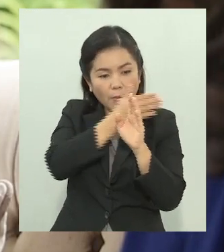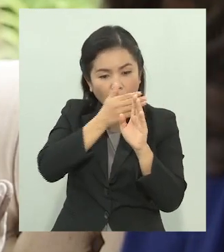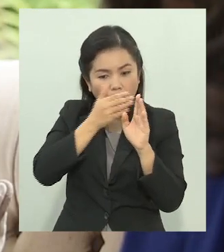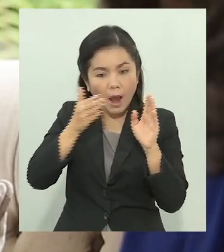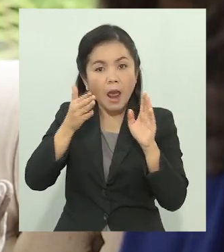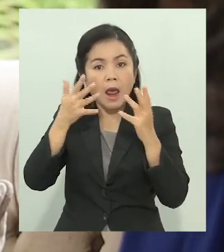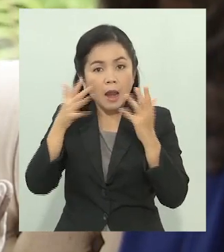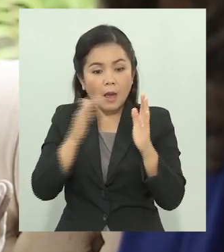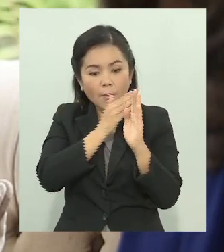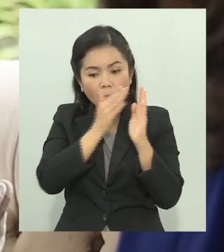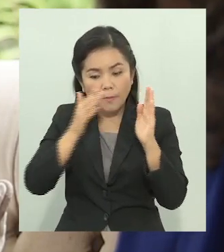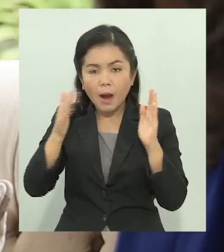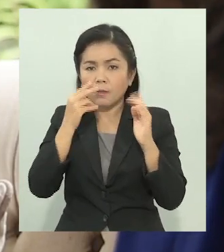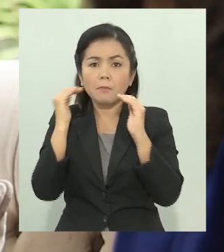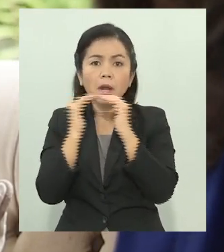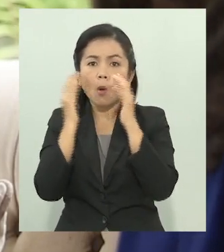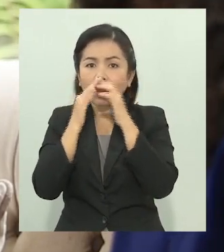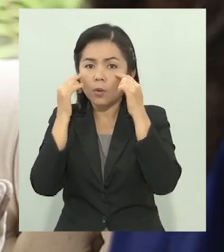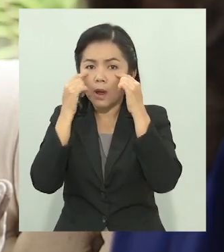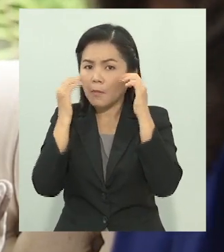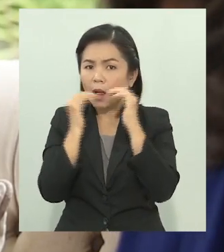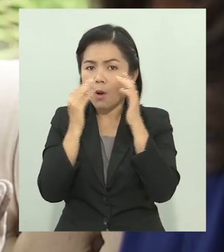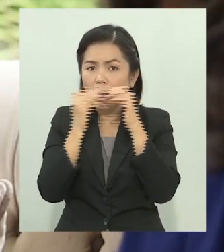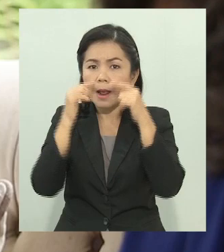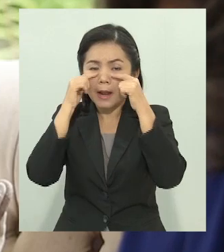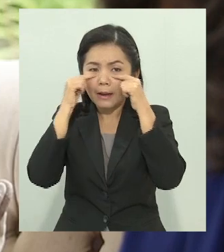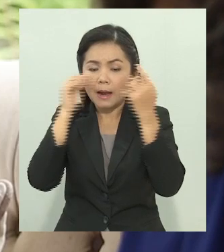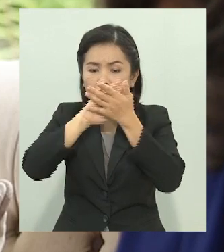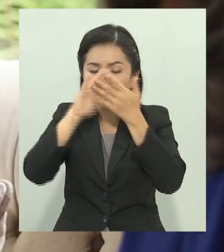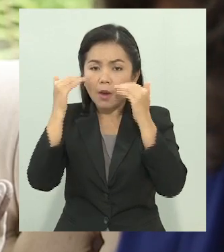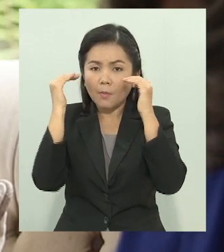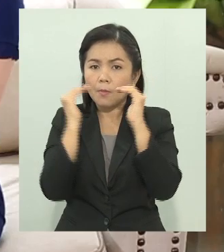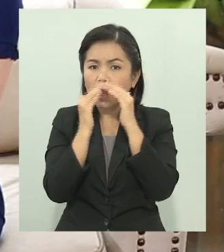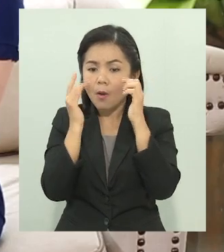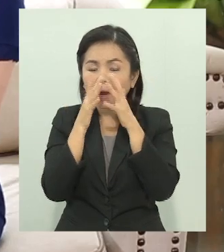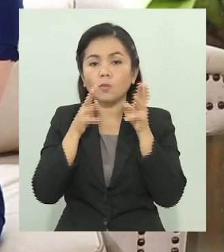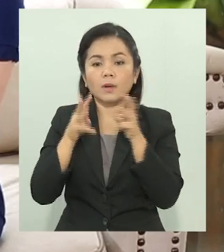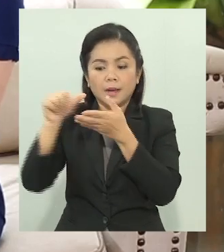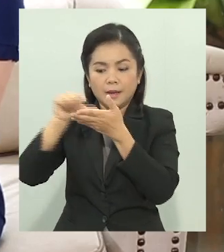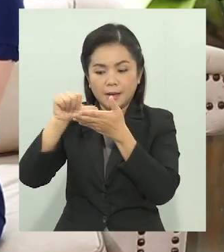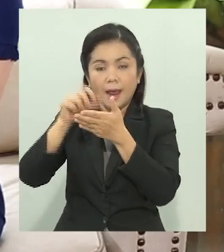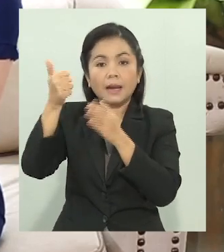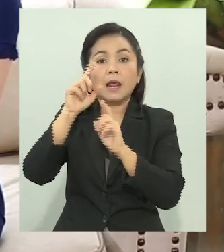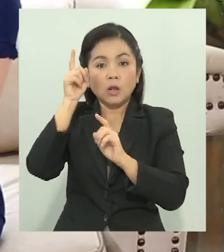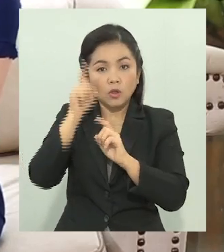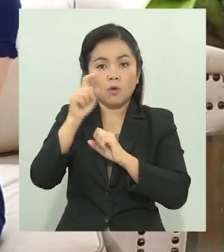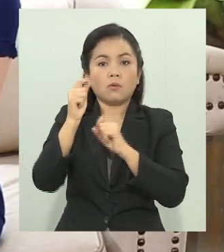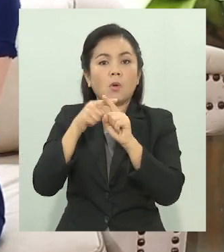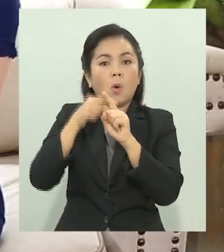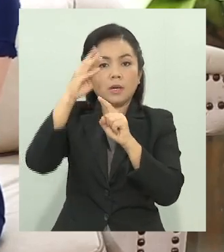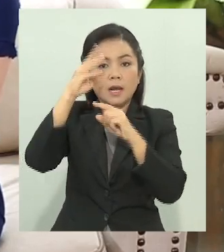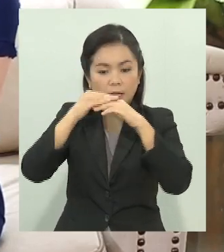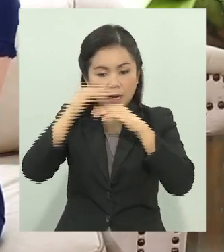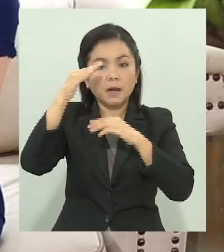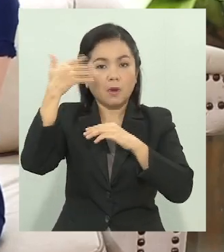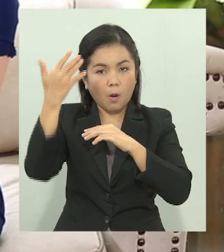หรือว่าก่อน6เดือนเราเห็นเลยว่าไม่เท่ากันมากๆ มากๆก็ สามารถที่จะแก้ได้แต่ว่าถ้าจะแก้ทุกอย่างก็แนะน